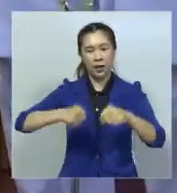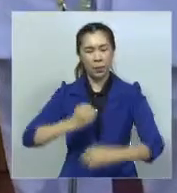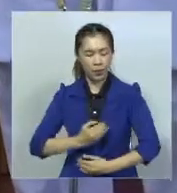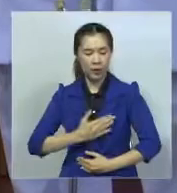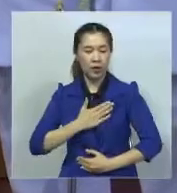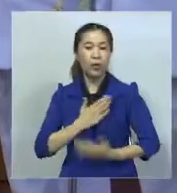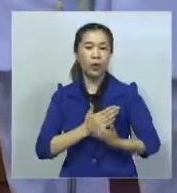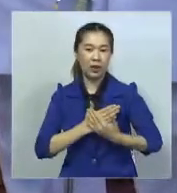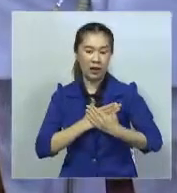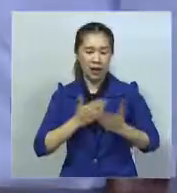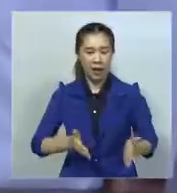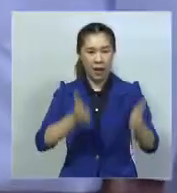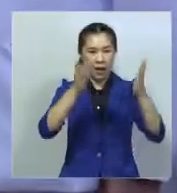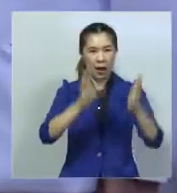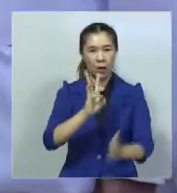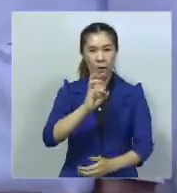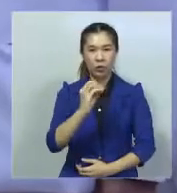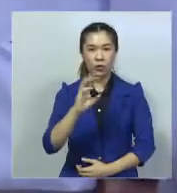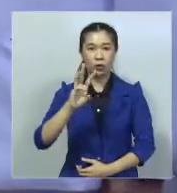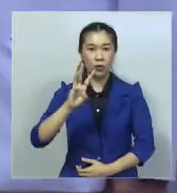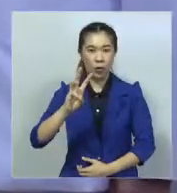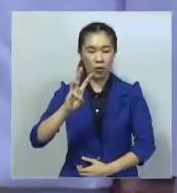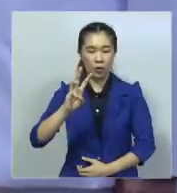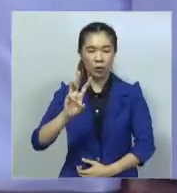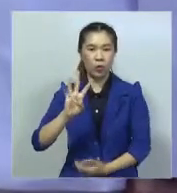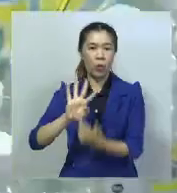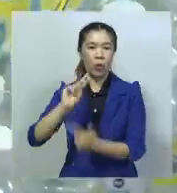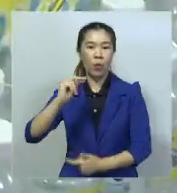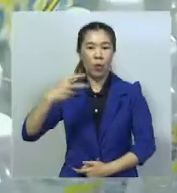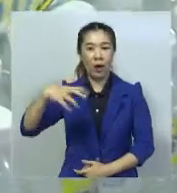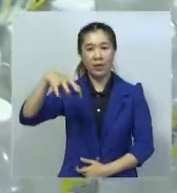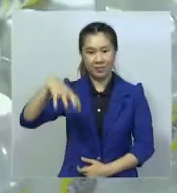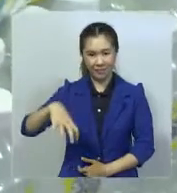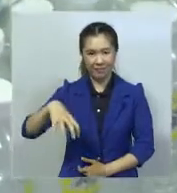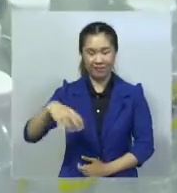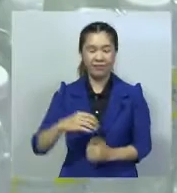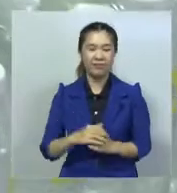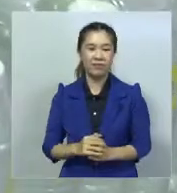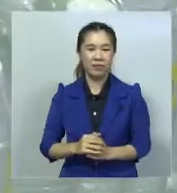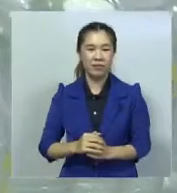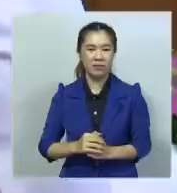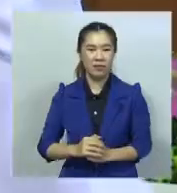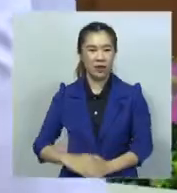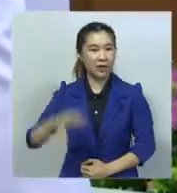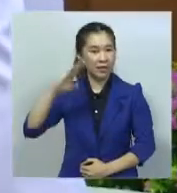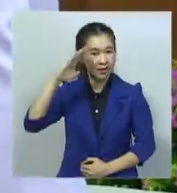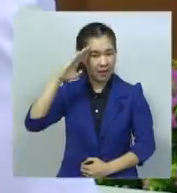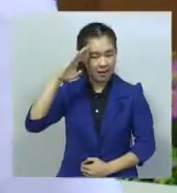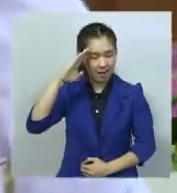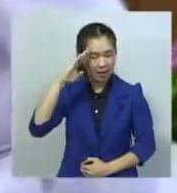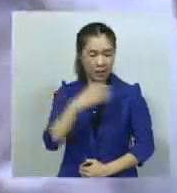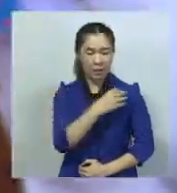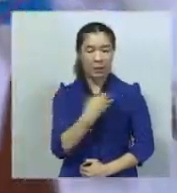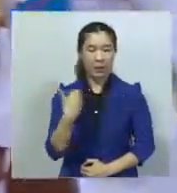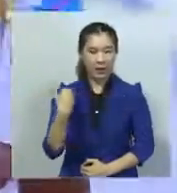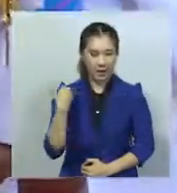ไอรักณอาคาร606สำนักพระราชวังสนามเสือป่าโดยมีผู้บัญชาการทหารสูงสุดปลัดสำนักน